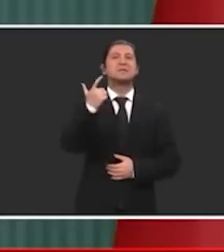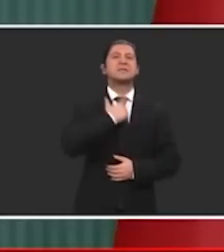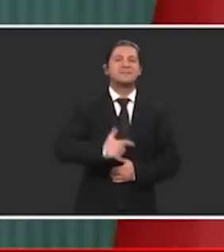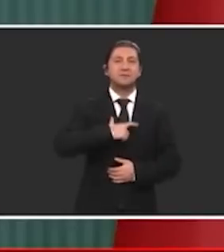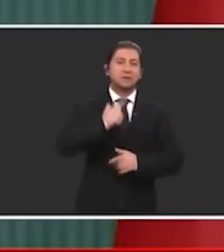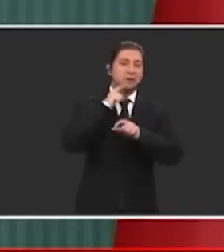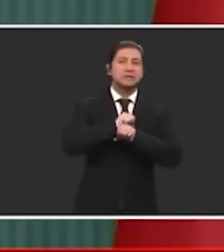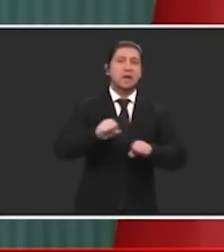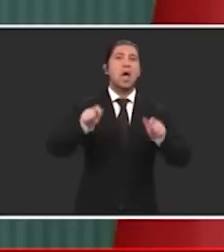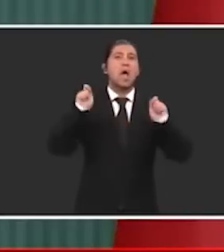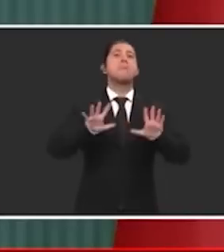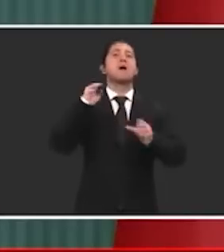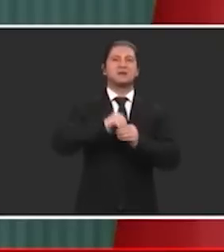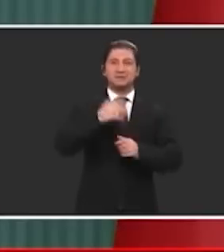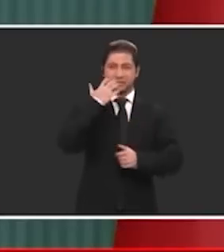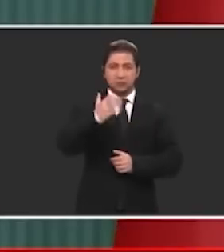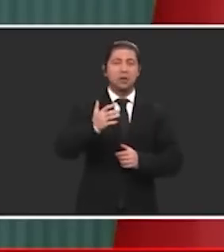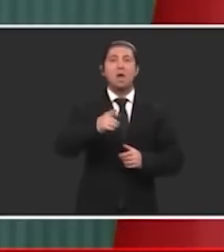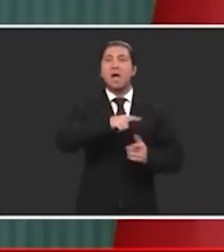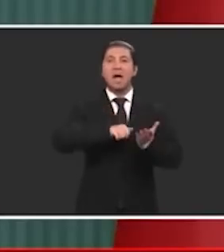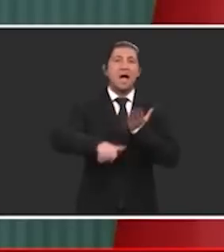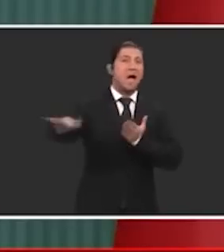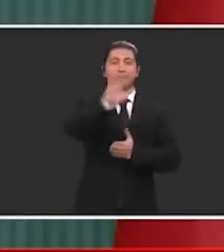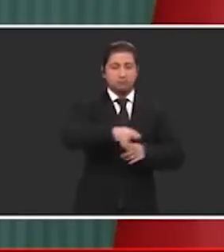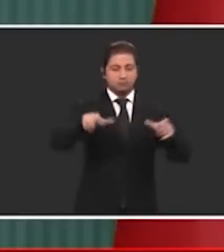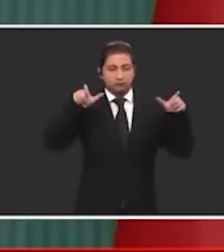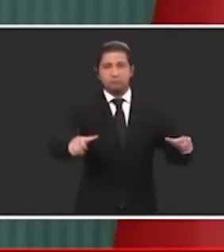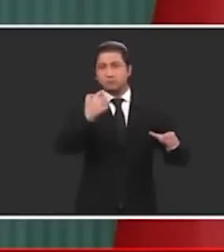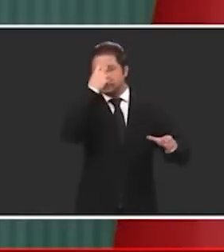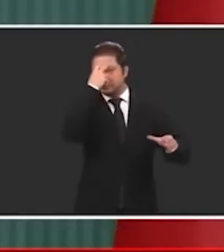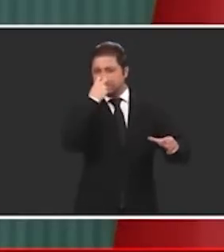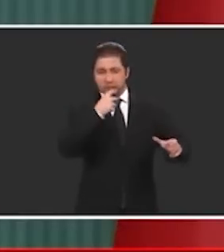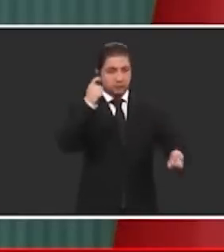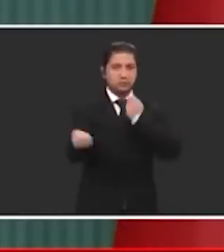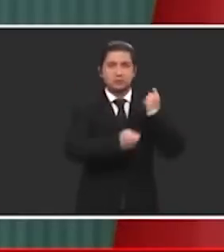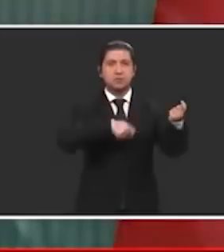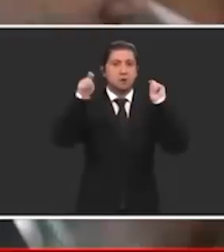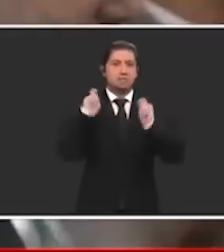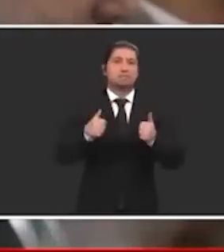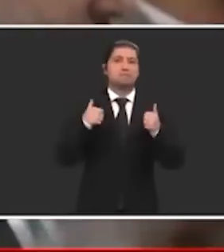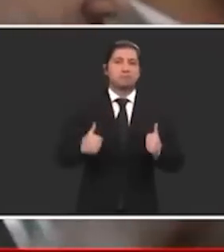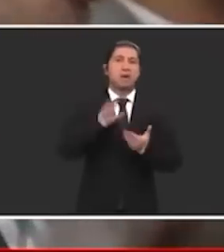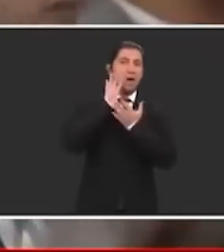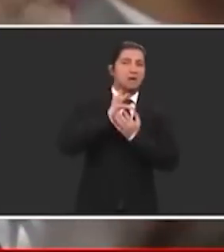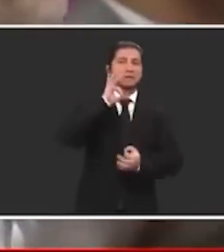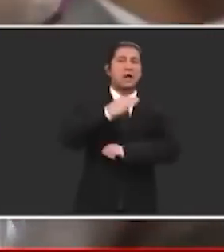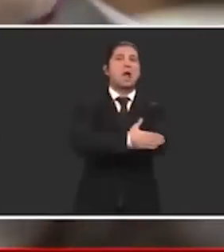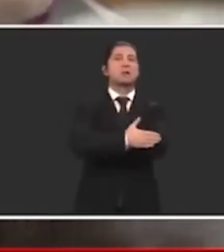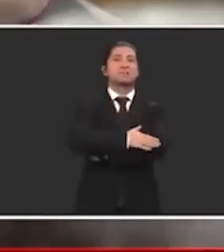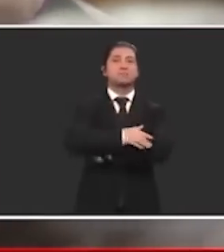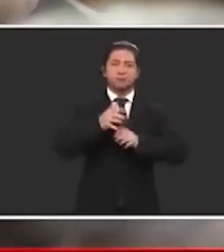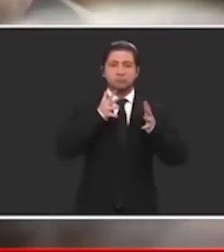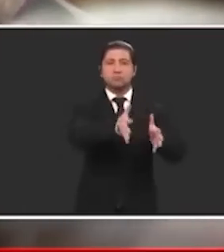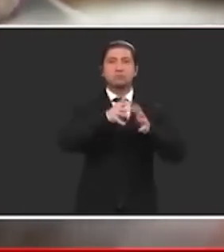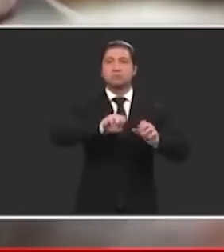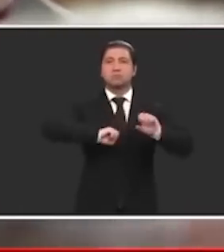sivillerin zarar görmemesi için gereken tüm önlemler alınmıştır. İnsani yardımların ulaştırılmasında